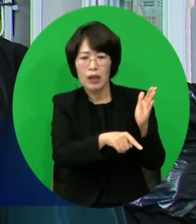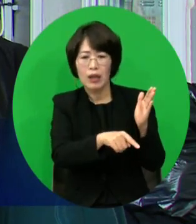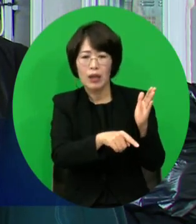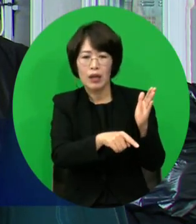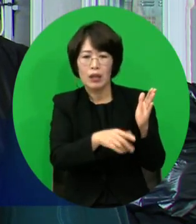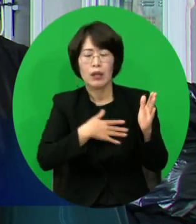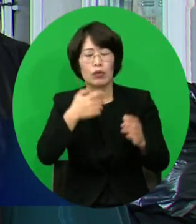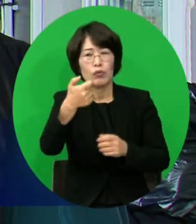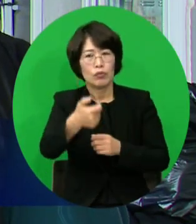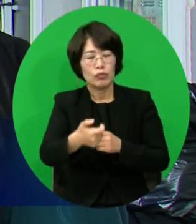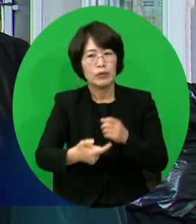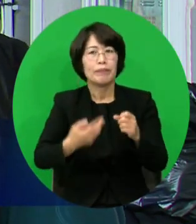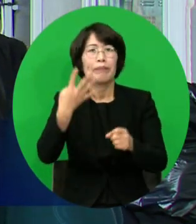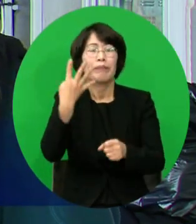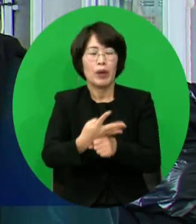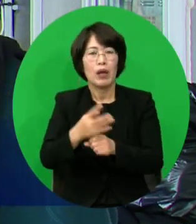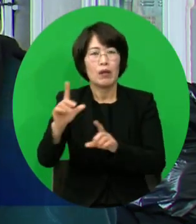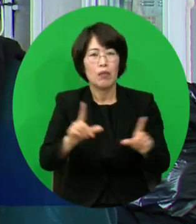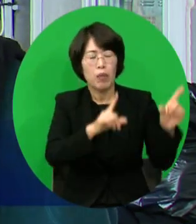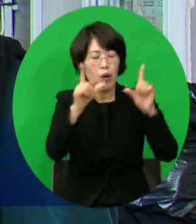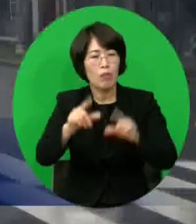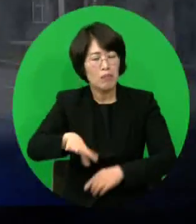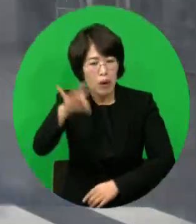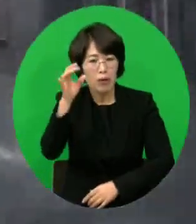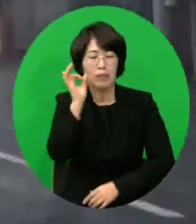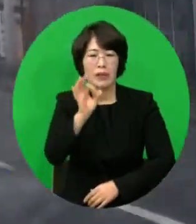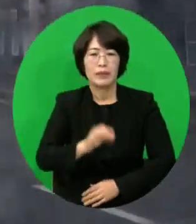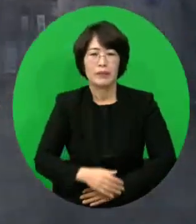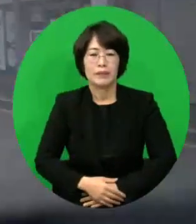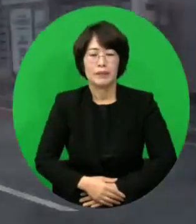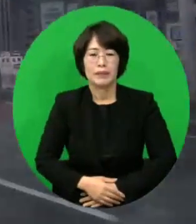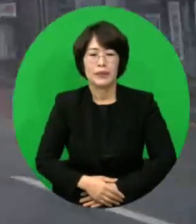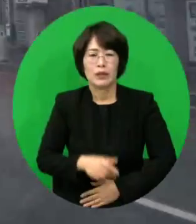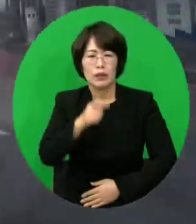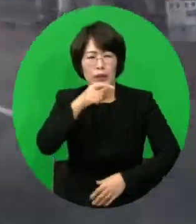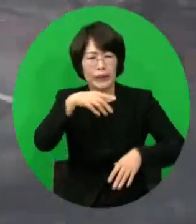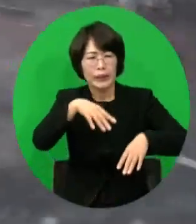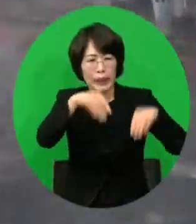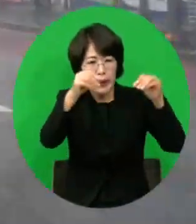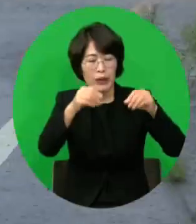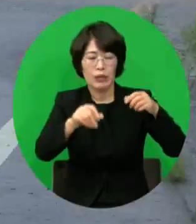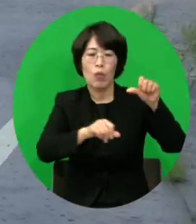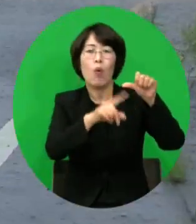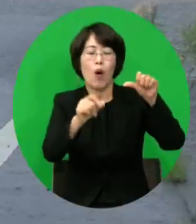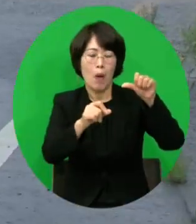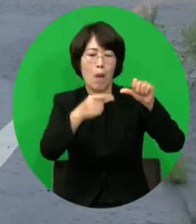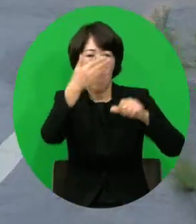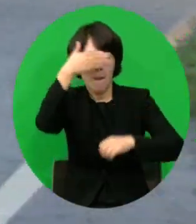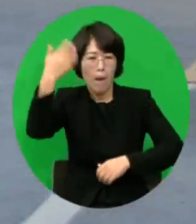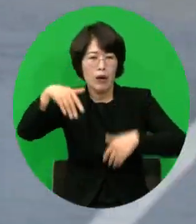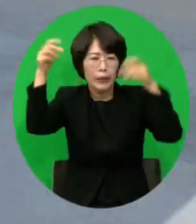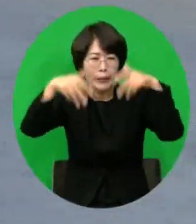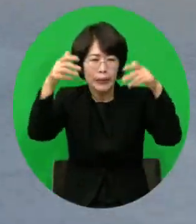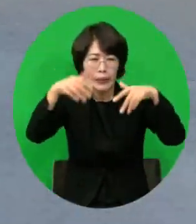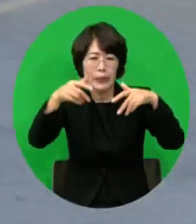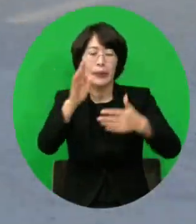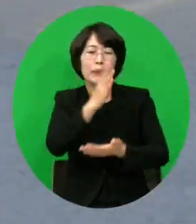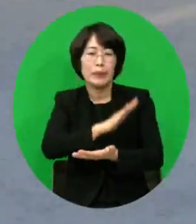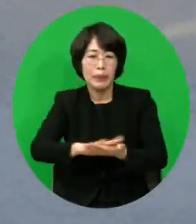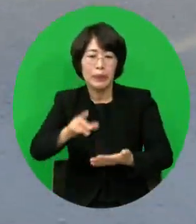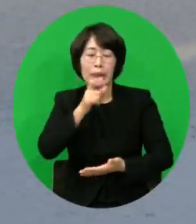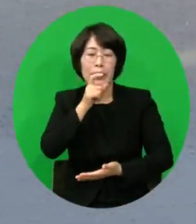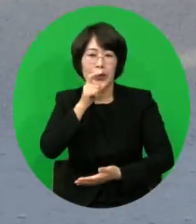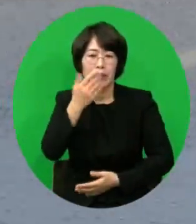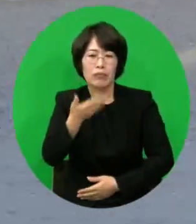삶 64년 동안 제가 살았습니다만 처음 갔습니다. 가뭄은 지난 5월 봄비가 내리면서 해갈됐지만